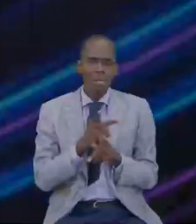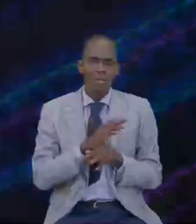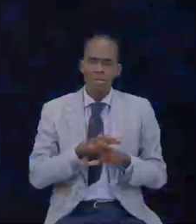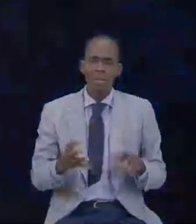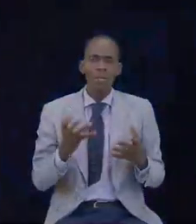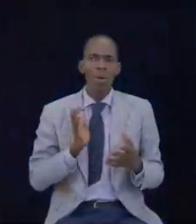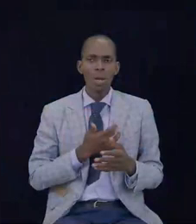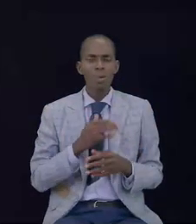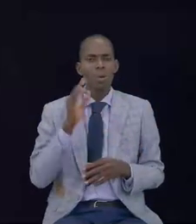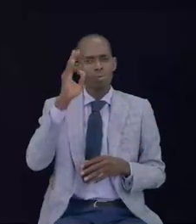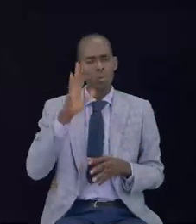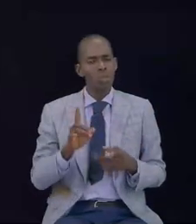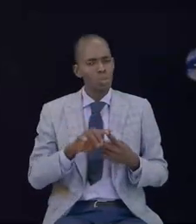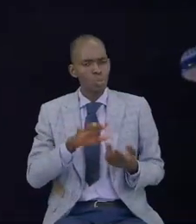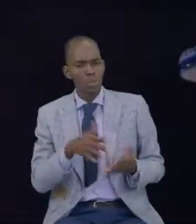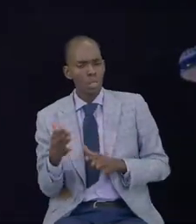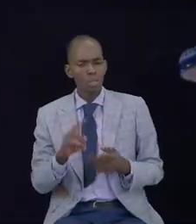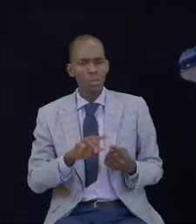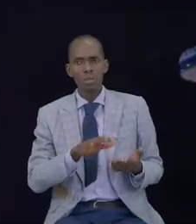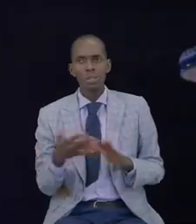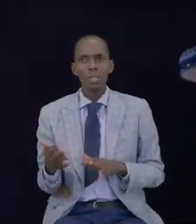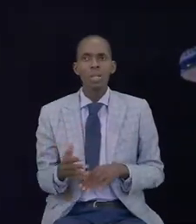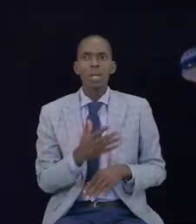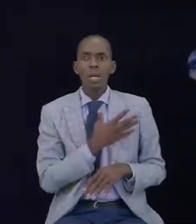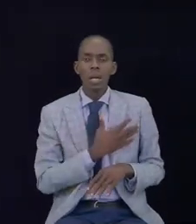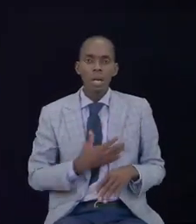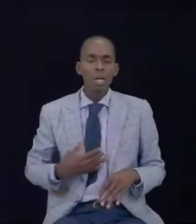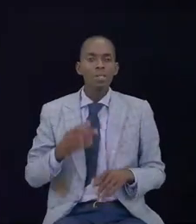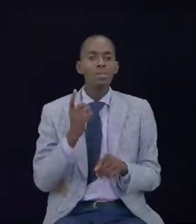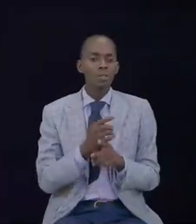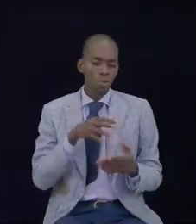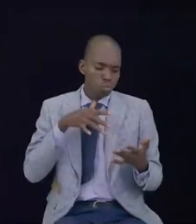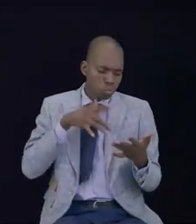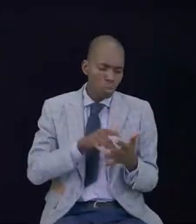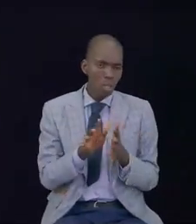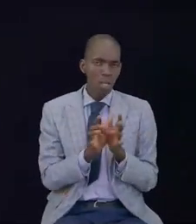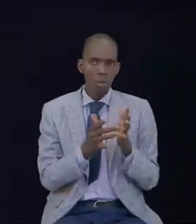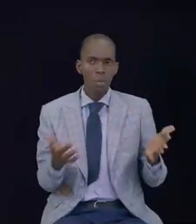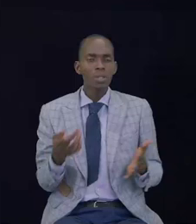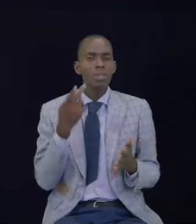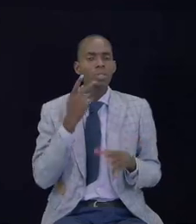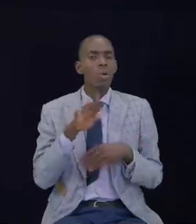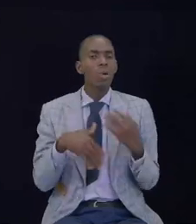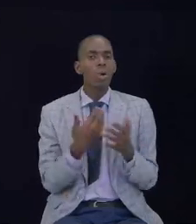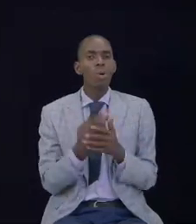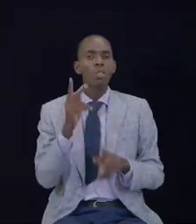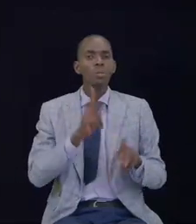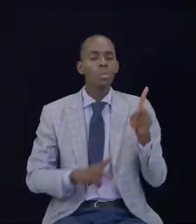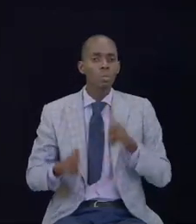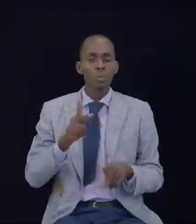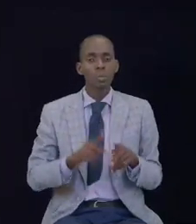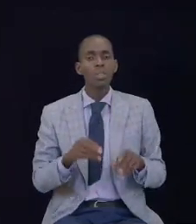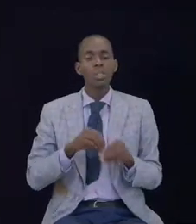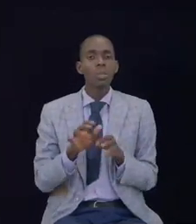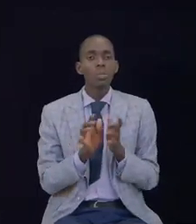Et, oh, regarde tes écritures. Tous les apôtres et tous ces gens, 14 jours dans le navire, n'ont